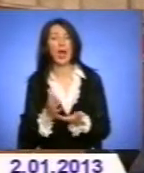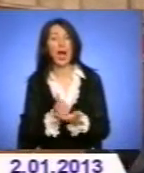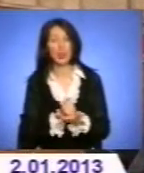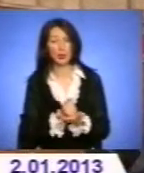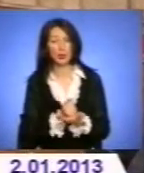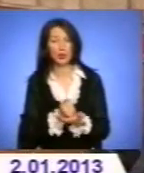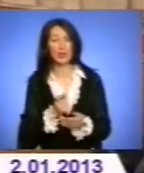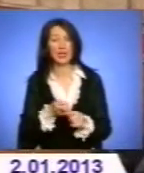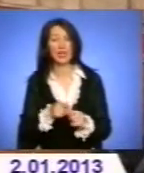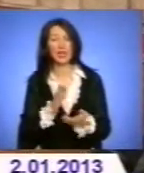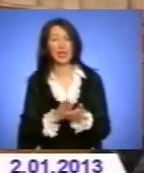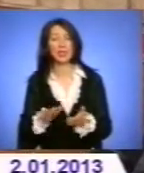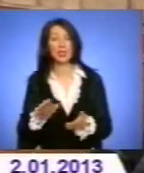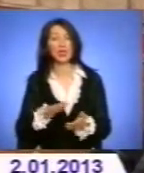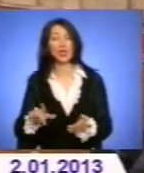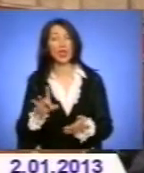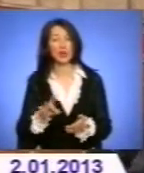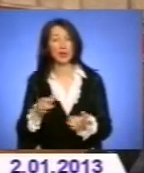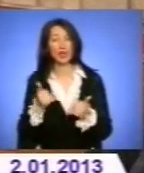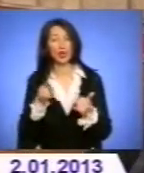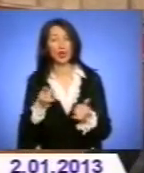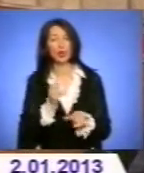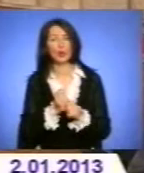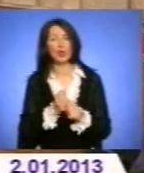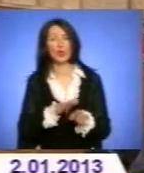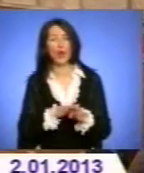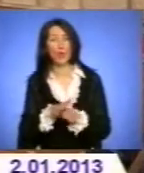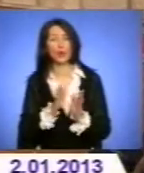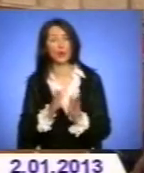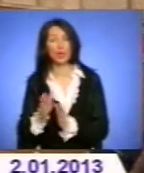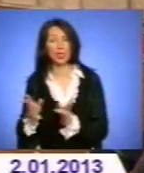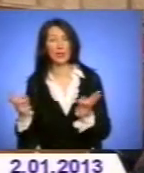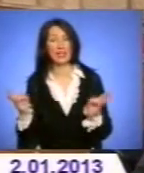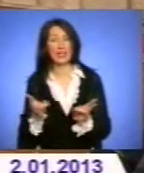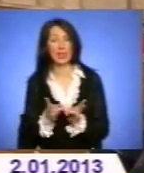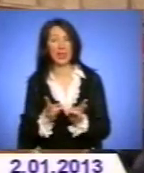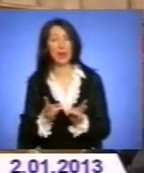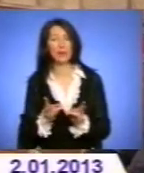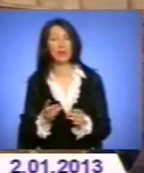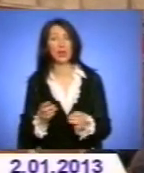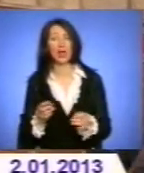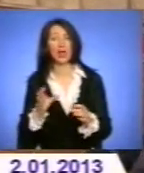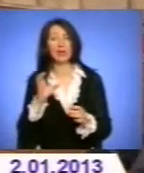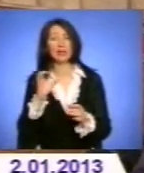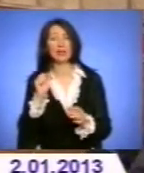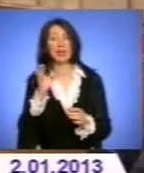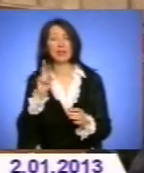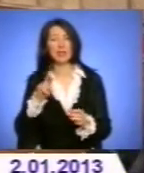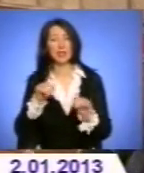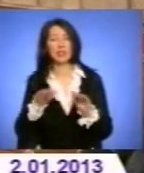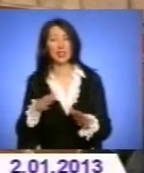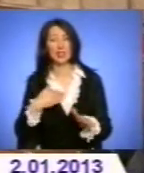є на території районів. Але для того, щоб вона працювала в повному режимі, значить, безумовно, потрібно сесійне рішення. Ми очікуємо